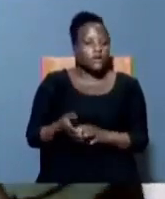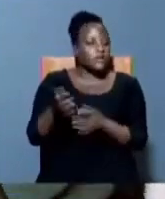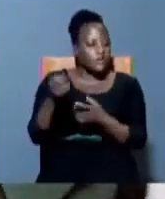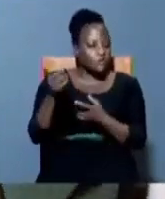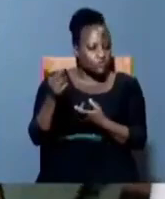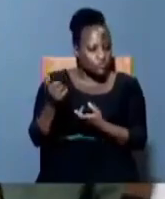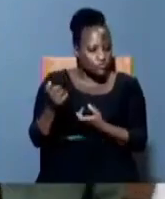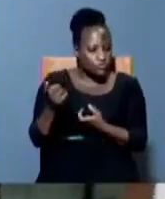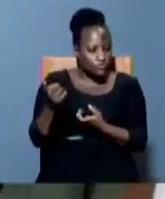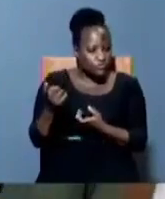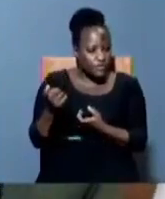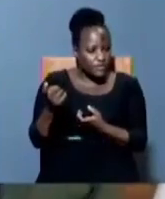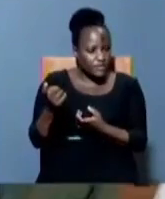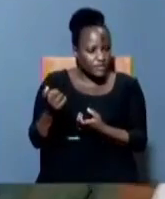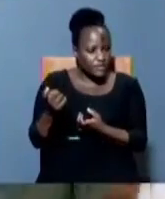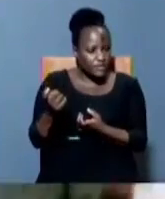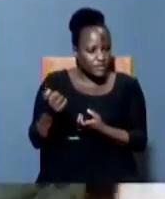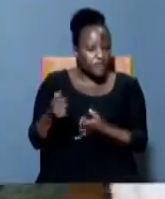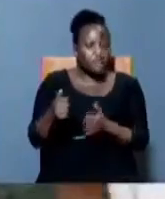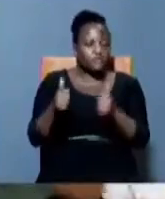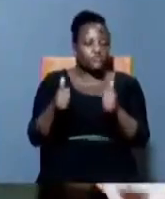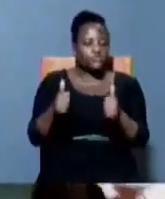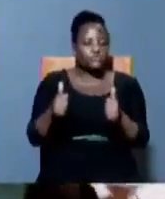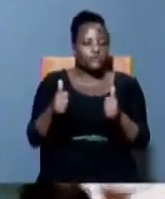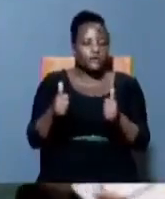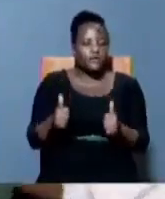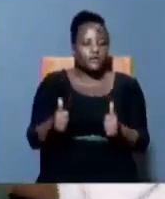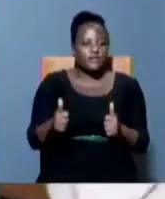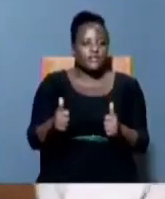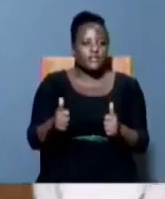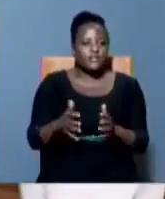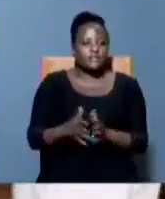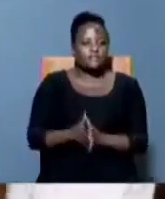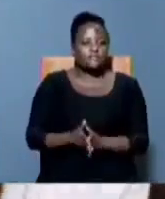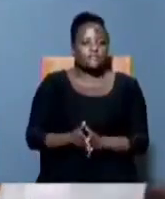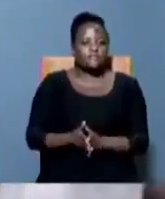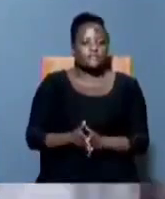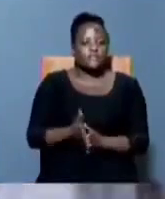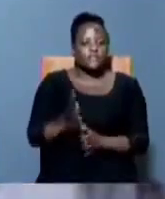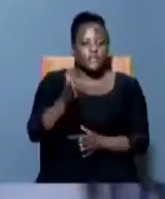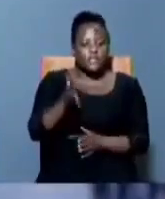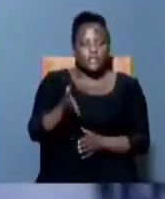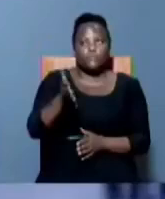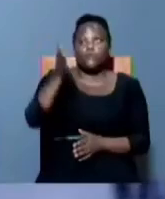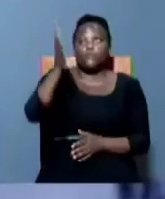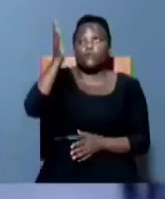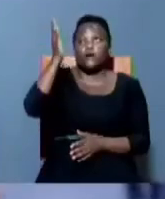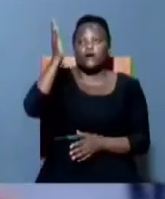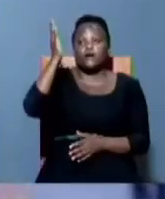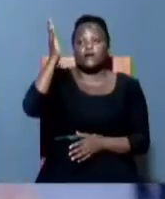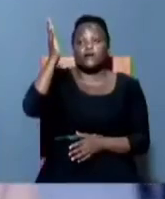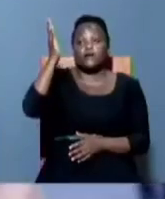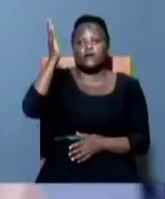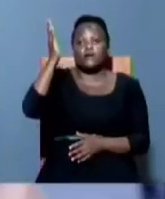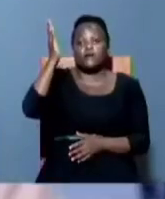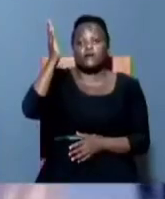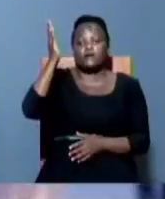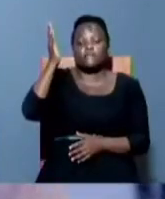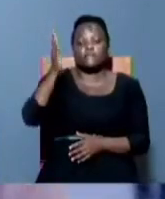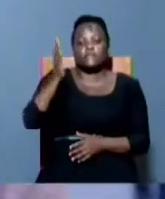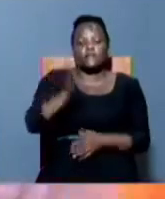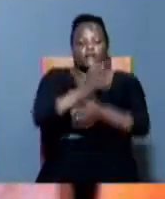hakusubiri. Yesu hakusubiri. Tumaini liko kwake. Liko kwake.